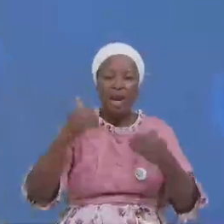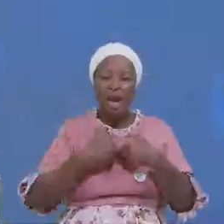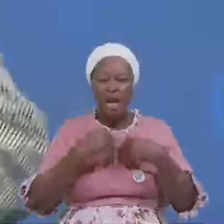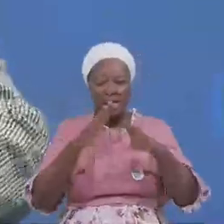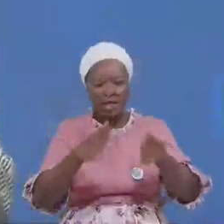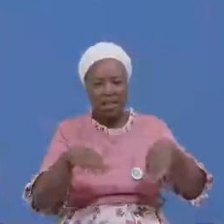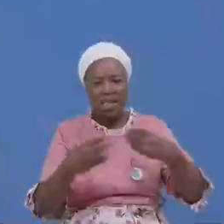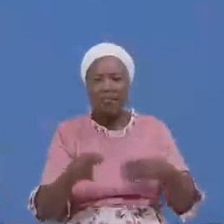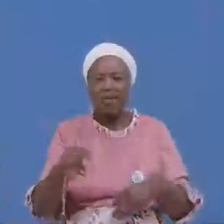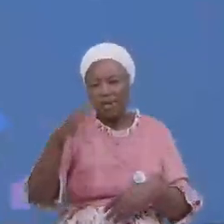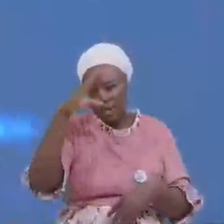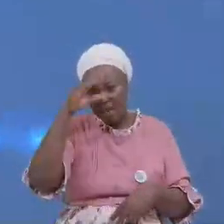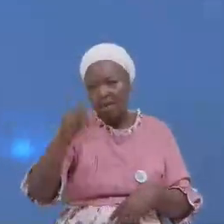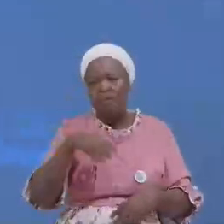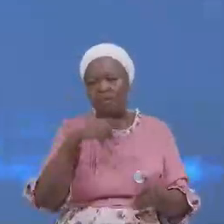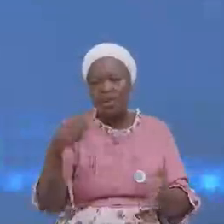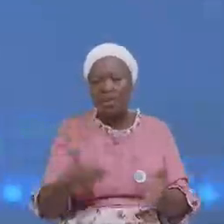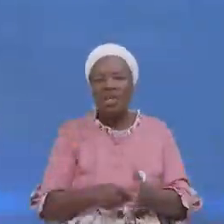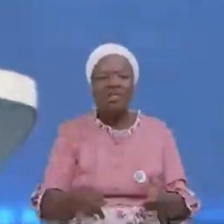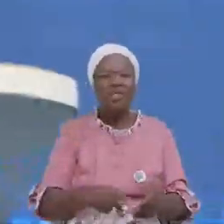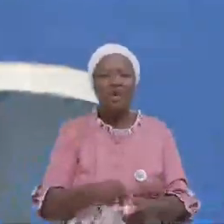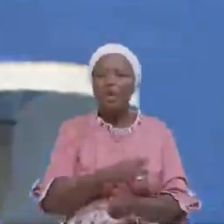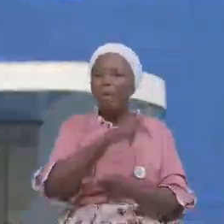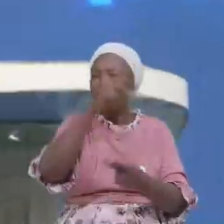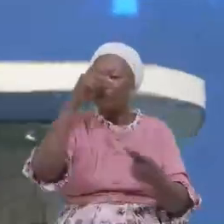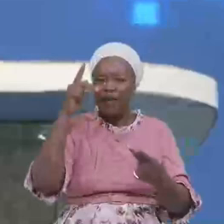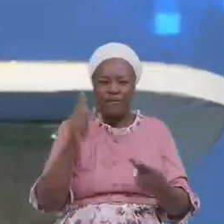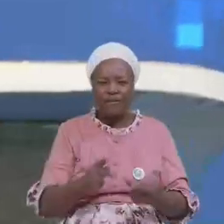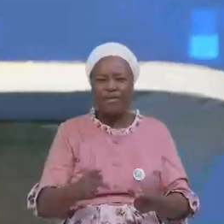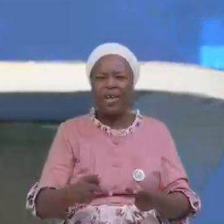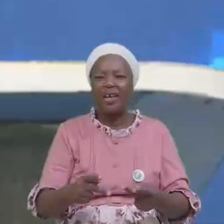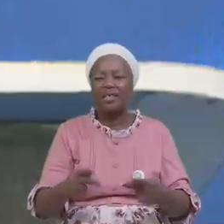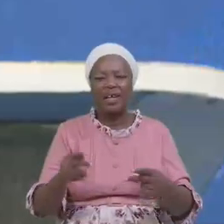homme cette entière guérison.